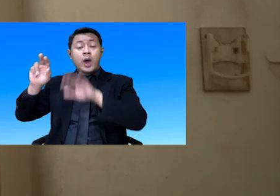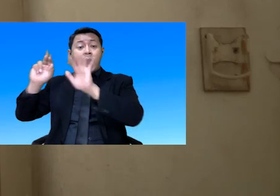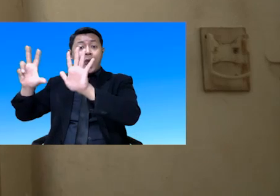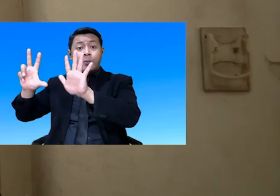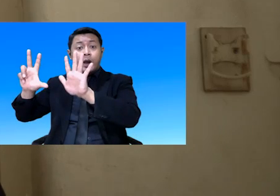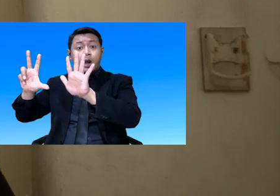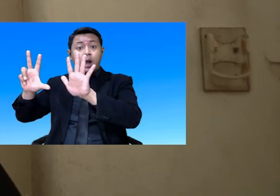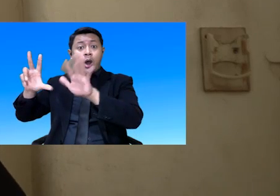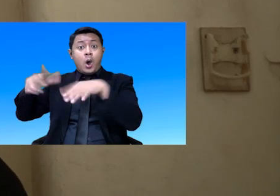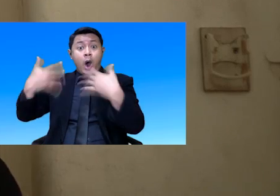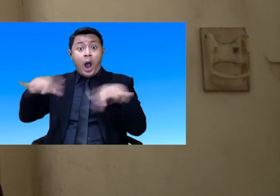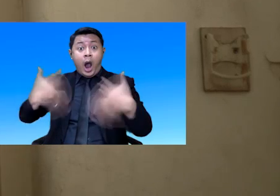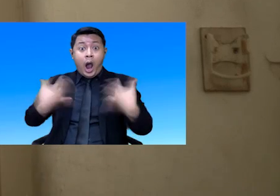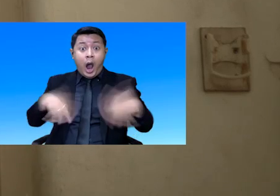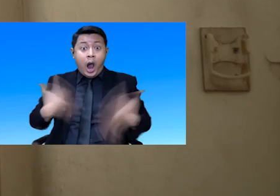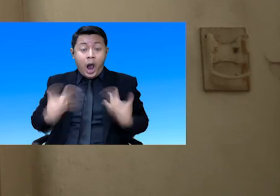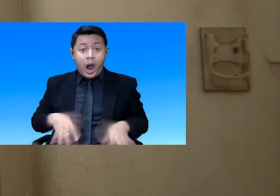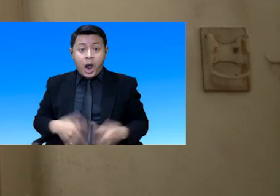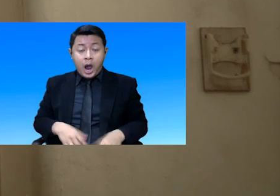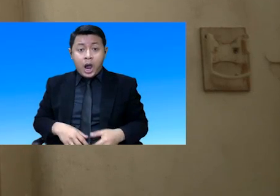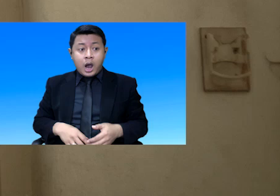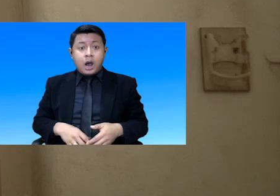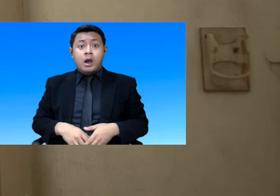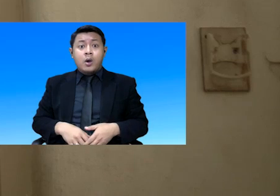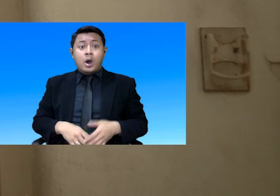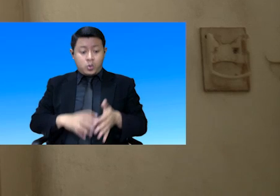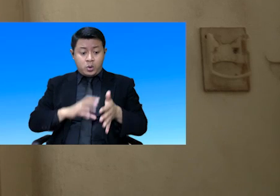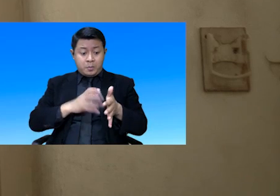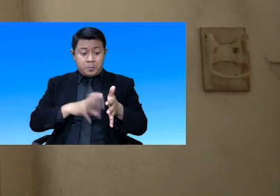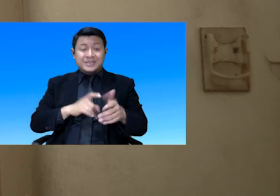Alamak, mesin waktu itu benar-benar ada ya?